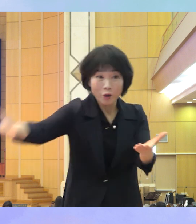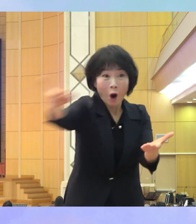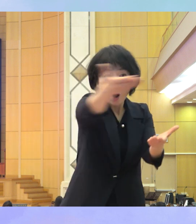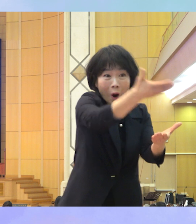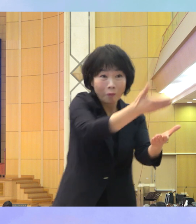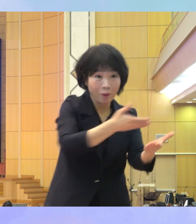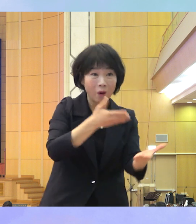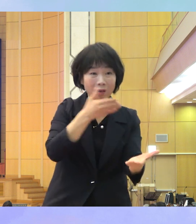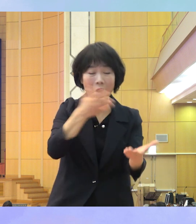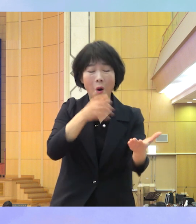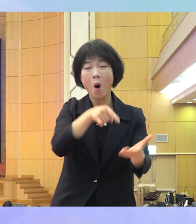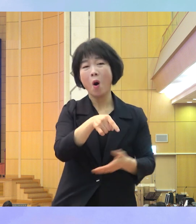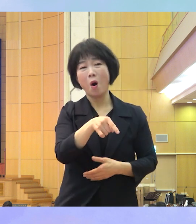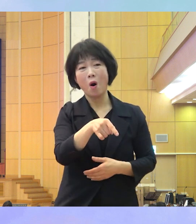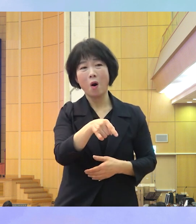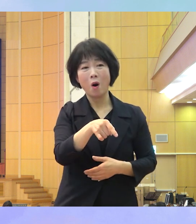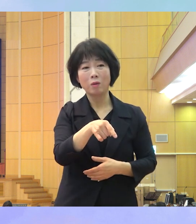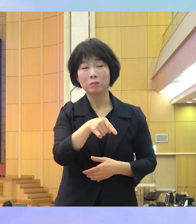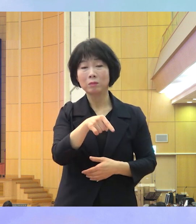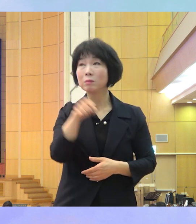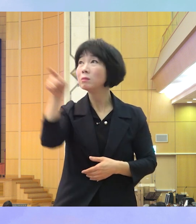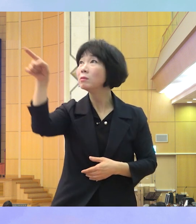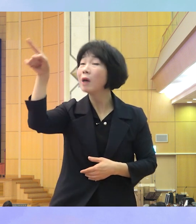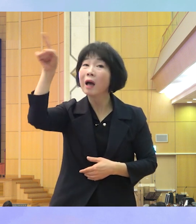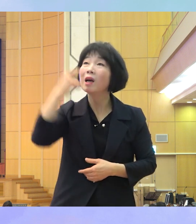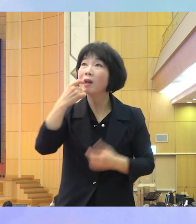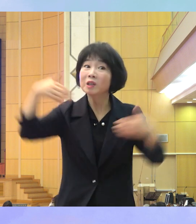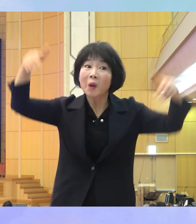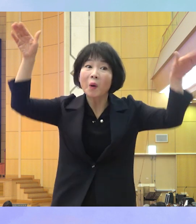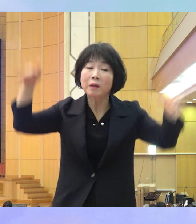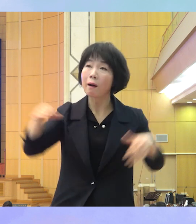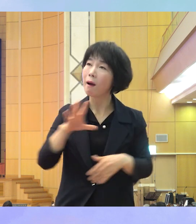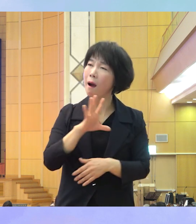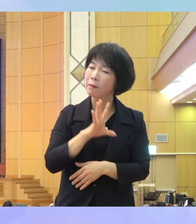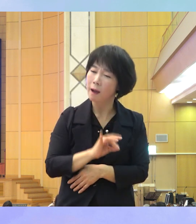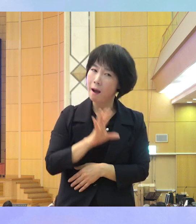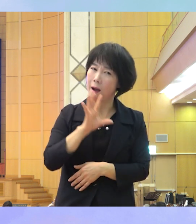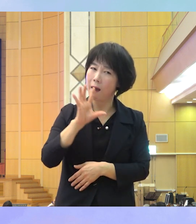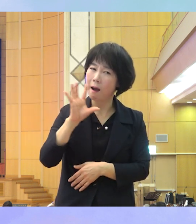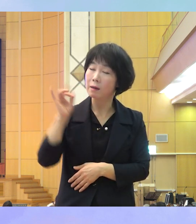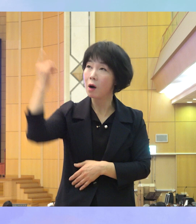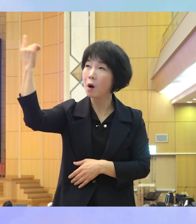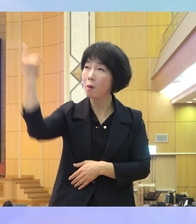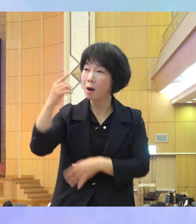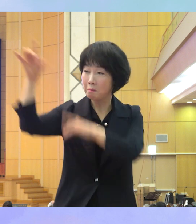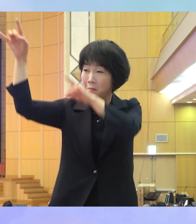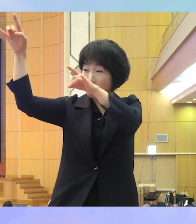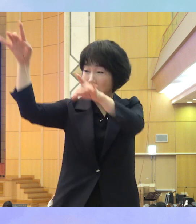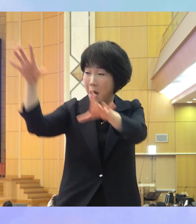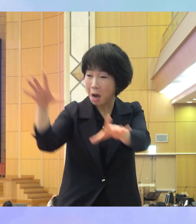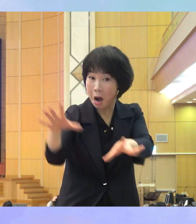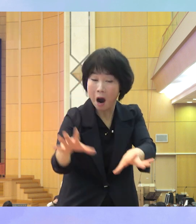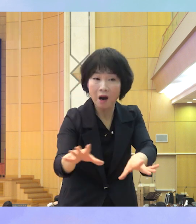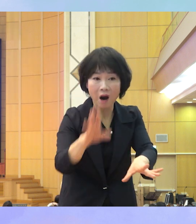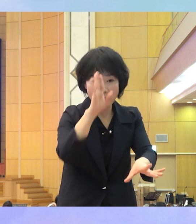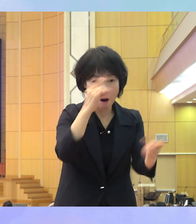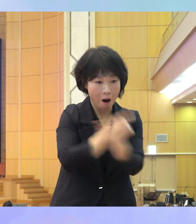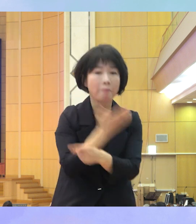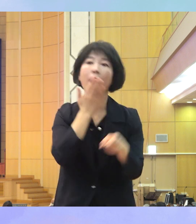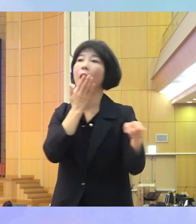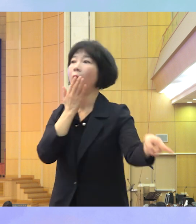물을 움직이면 먼저 들어가는 사람은 어떤 병에 걸렸든지 다 낫게 되밀어라. 그래서 수많은